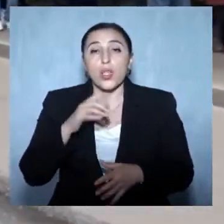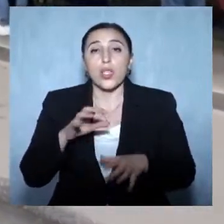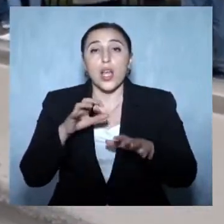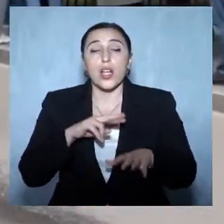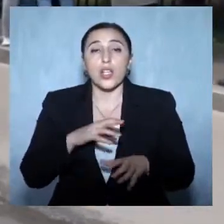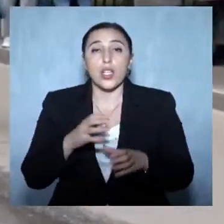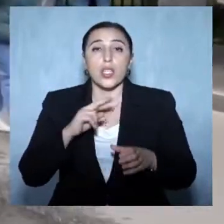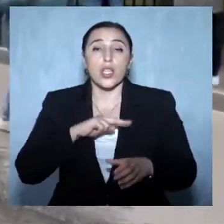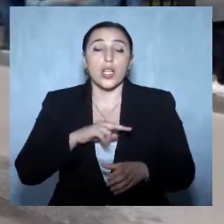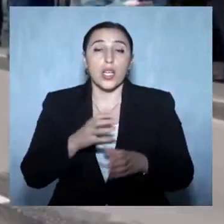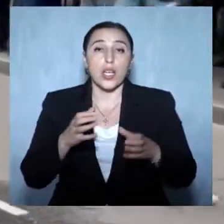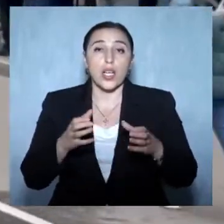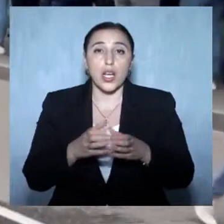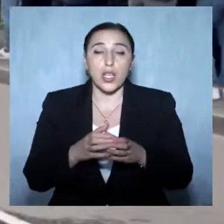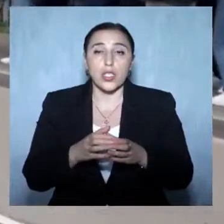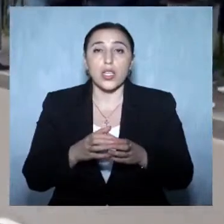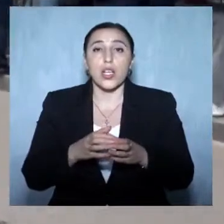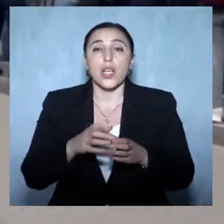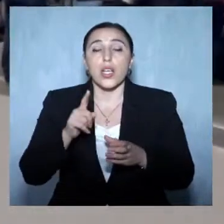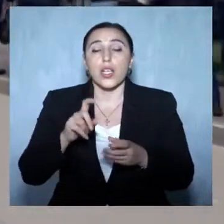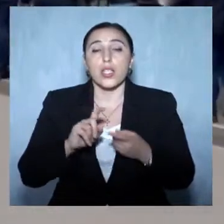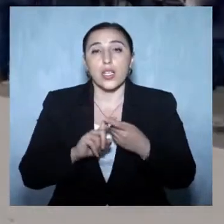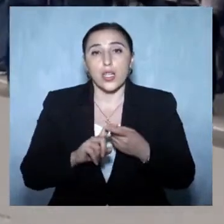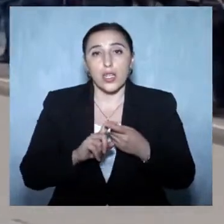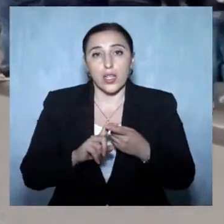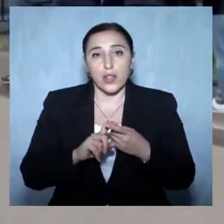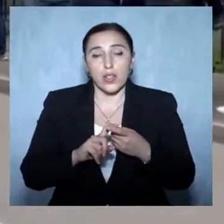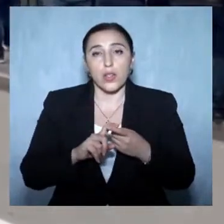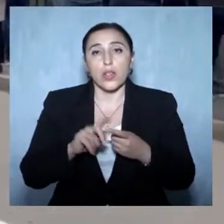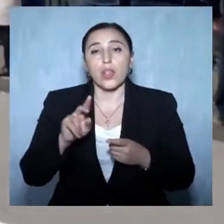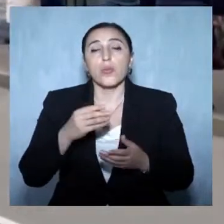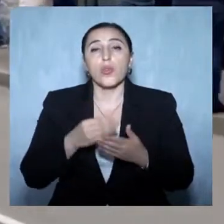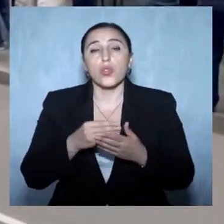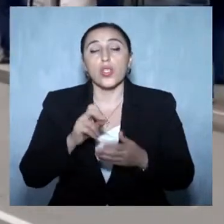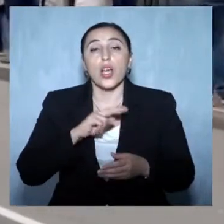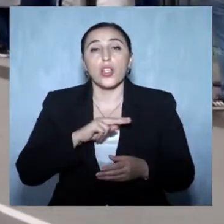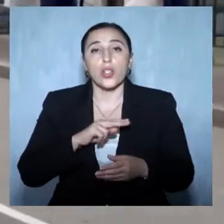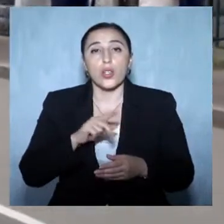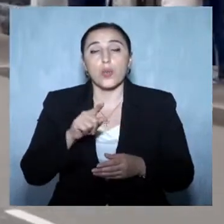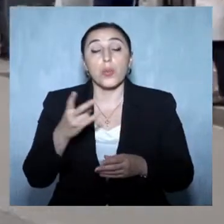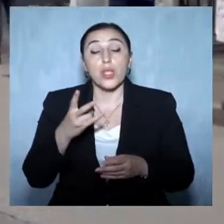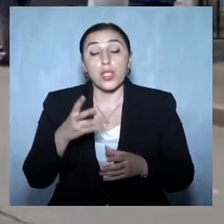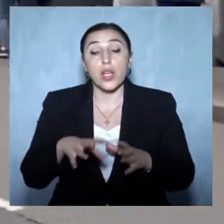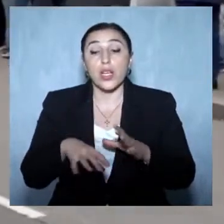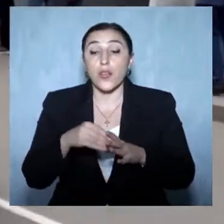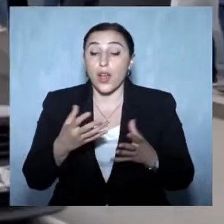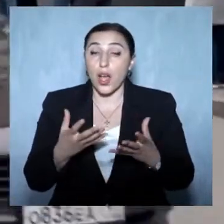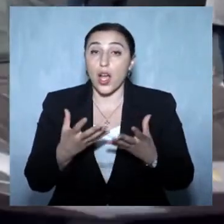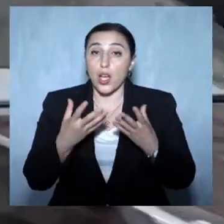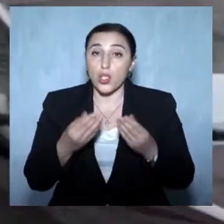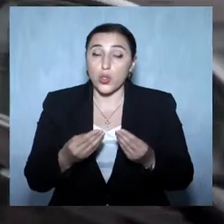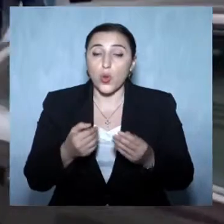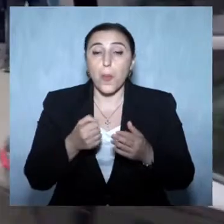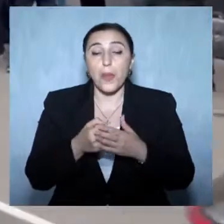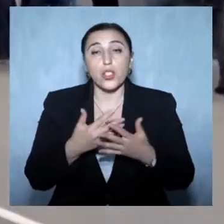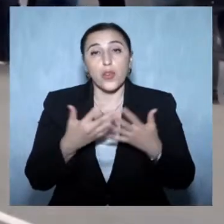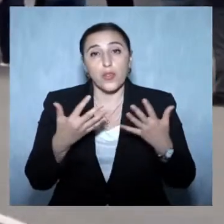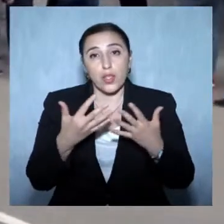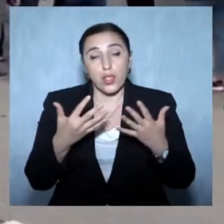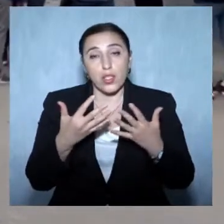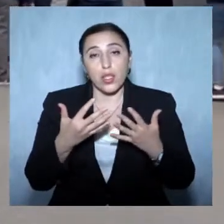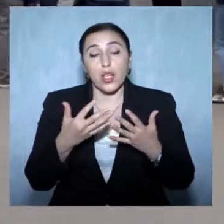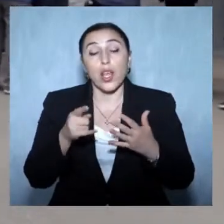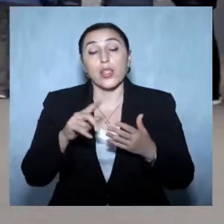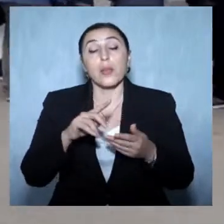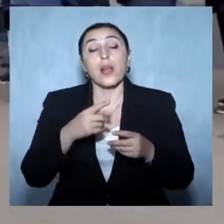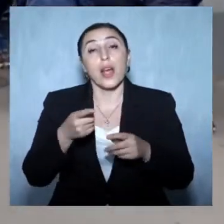աշխատակազմին մոտ կանգնած մեդ ուզայի աղպյուրի բյուջետային աշխատողների մեծ մասը պետք է գվե արկերին այսօր միջև կեսօր այդպես էր ծրագրված